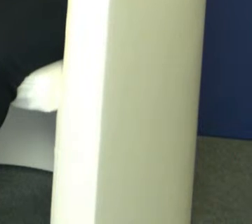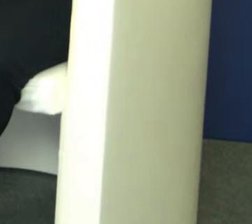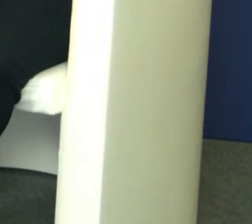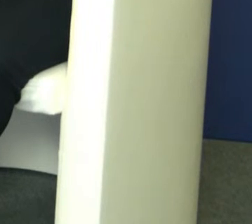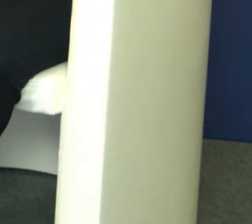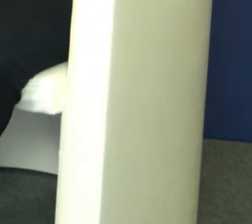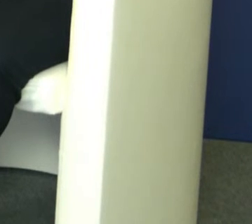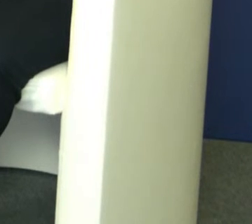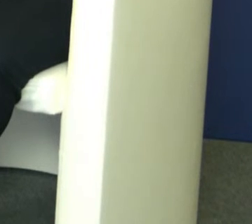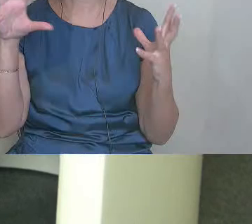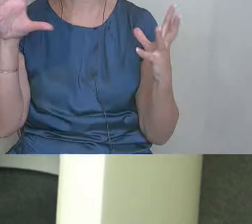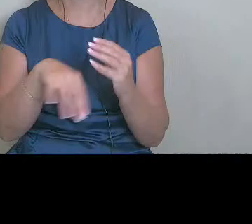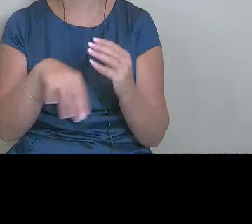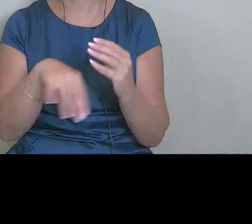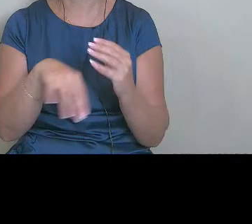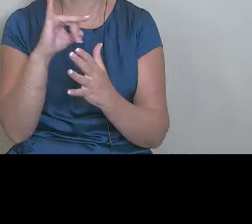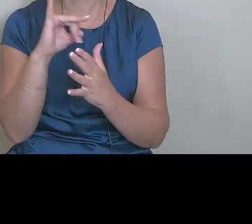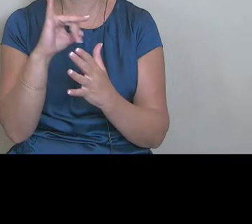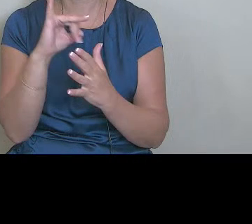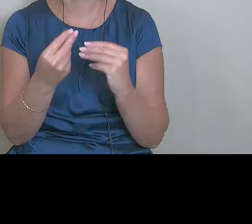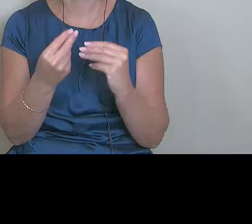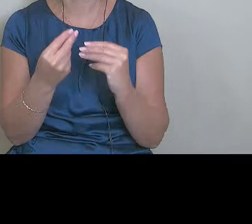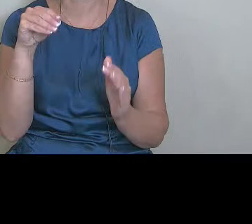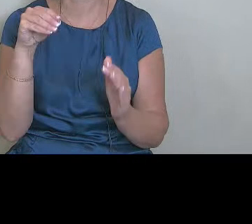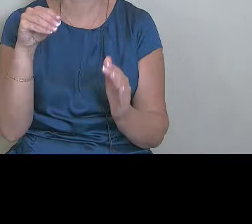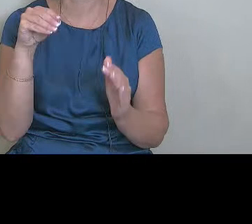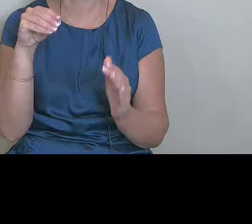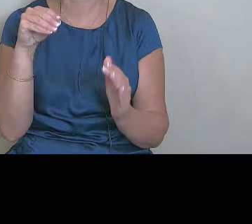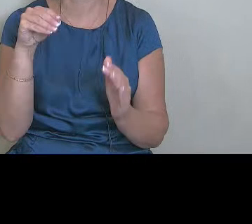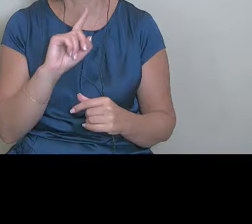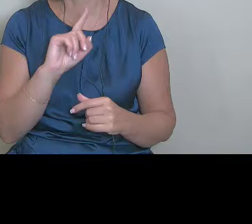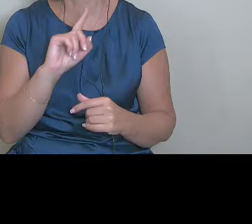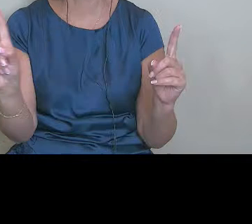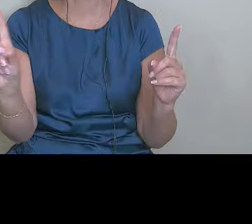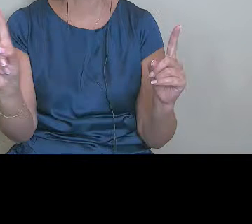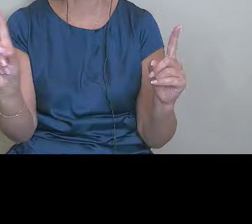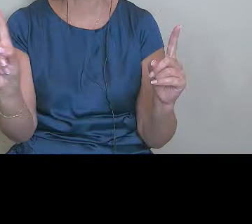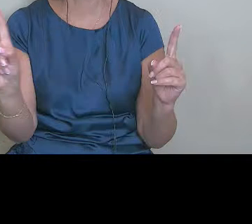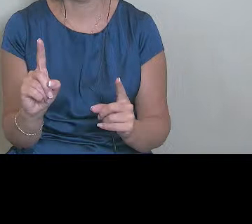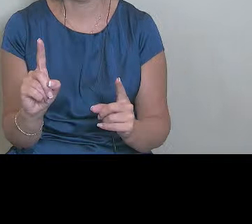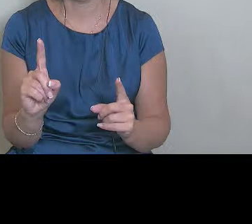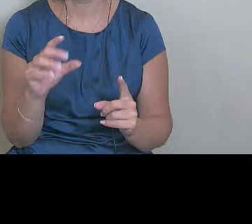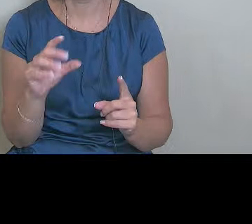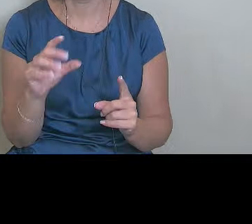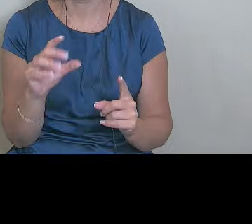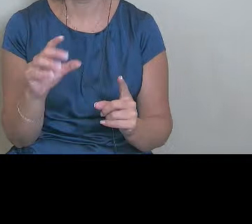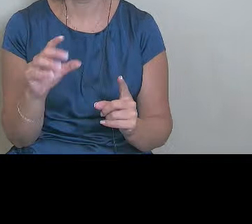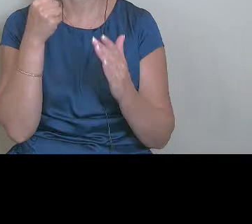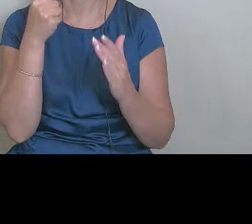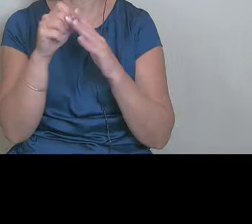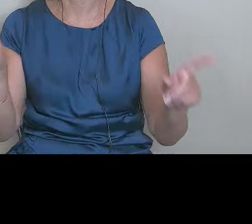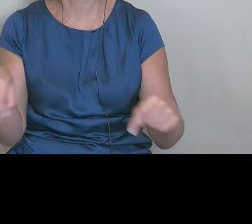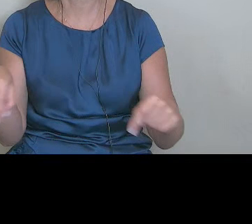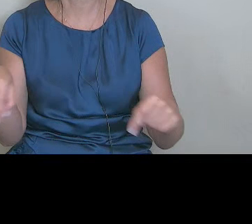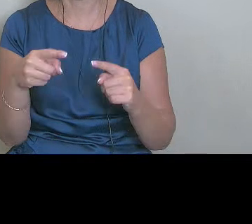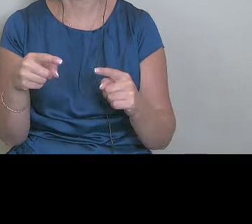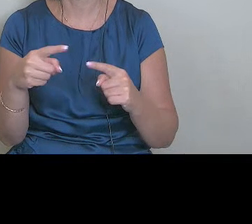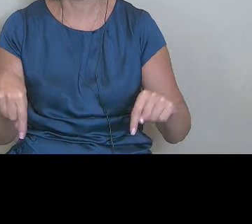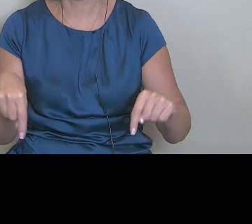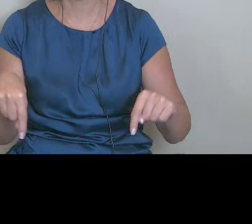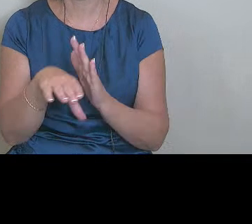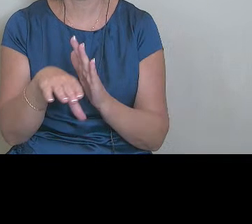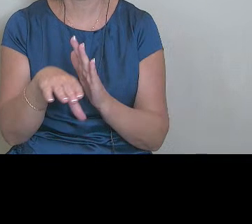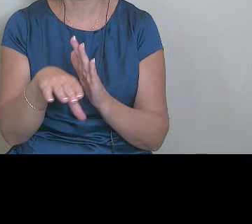відповідно встановлені підсумки і результати голосування. Поки що, ну, скажімо, до утворення дільничних виборчих